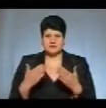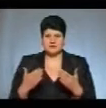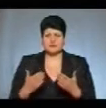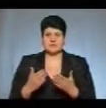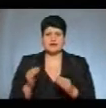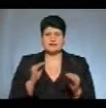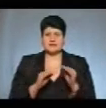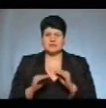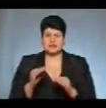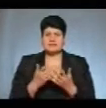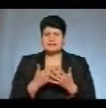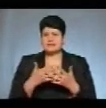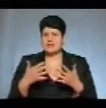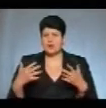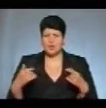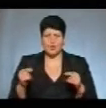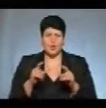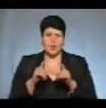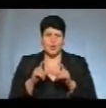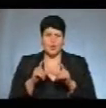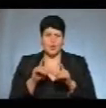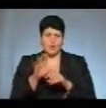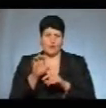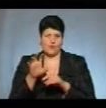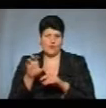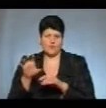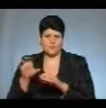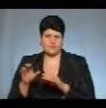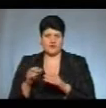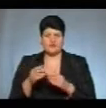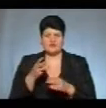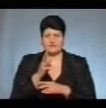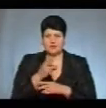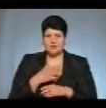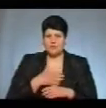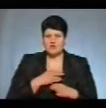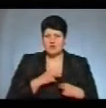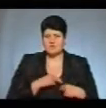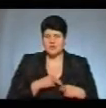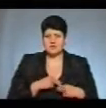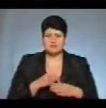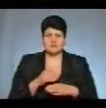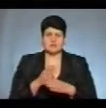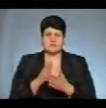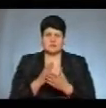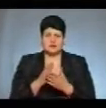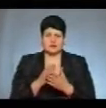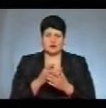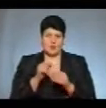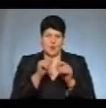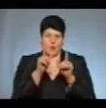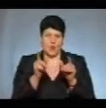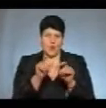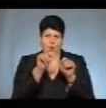Виставка складається з кількох об'єктів, а саме фото і відео. Моя праця межує зі статичними образами, якими